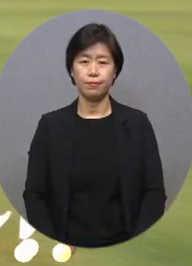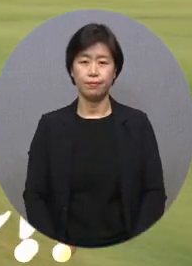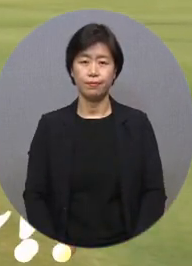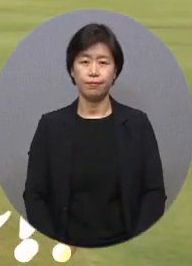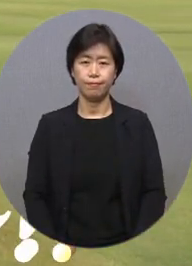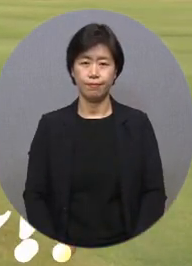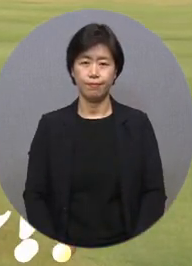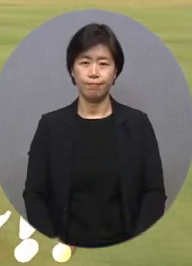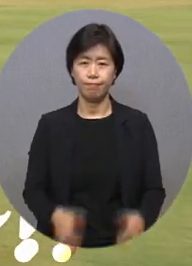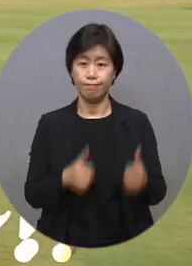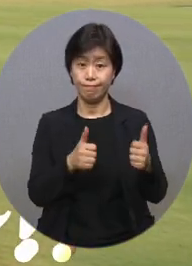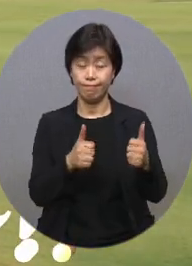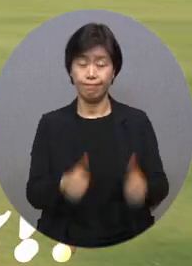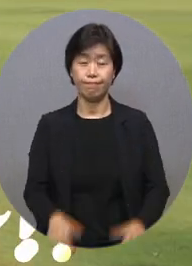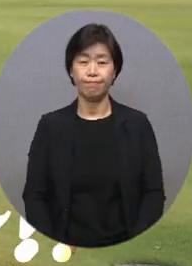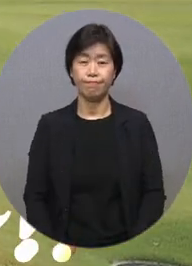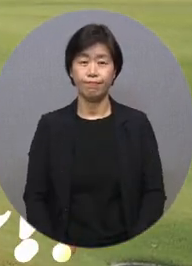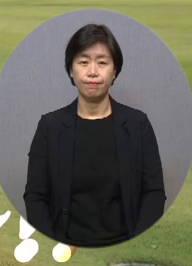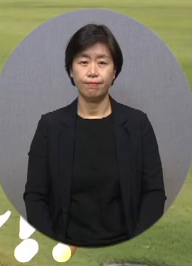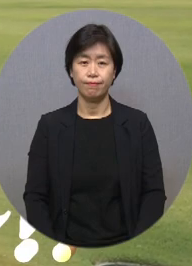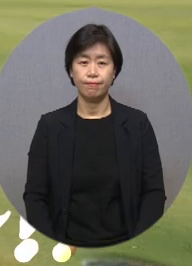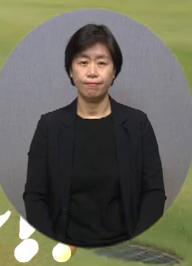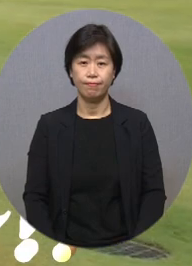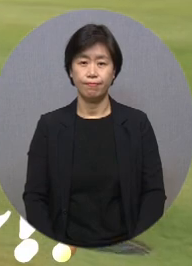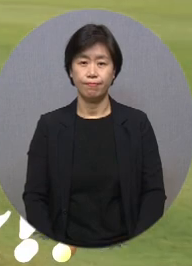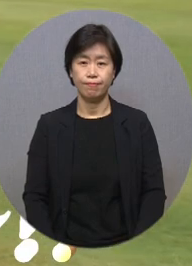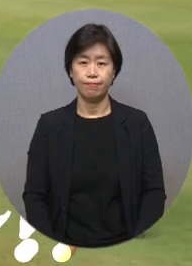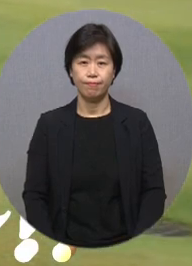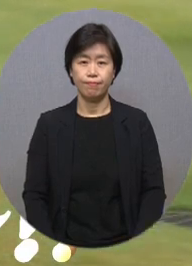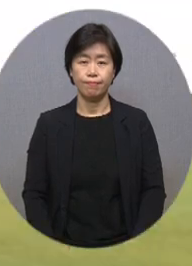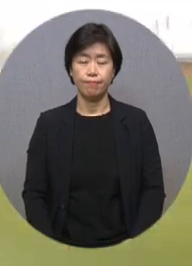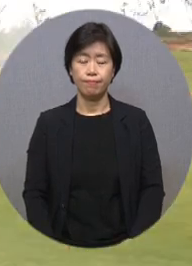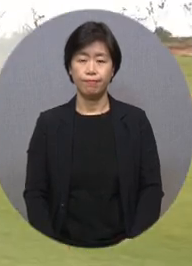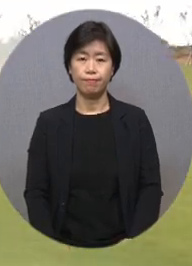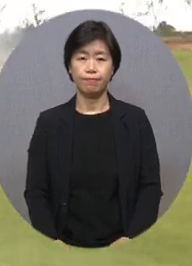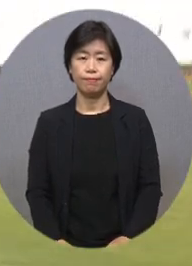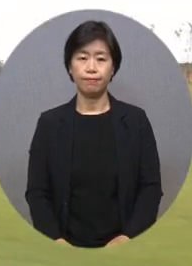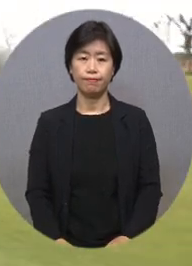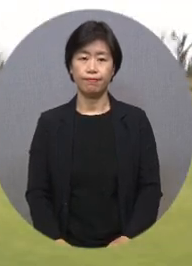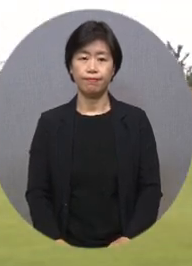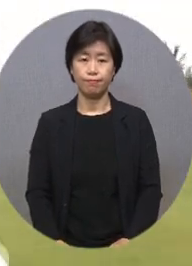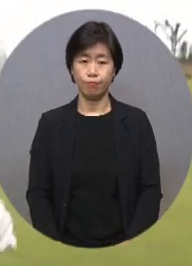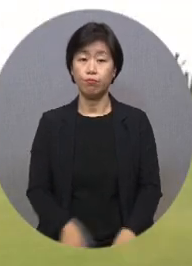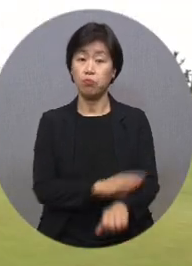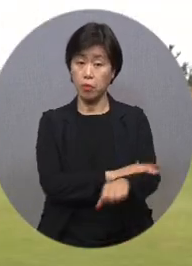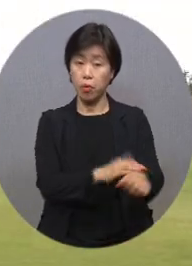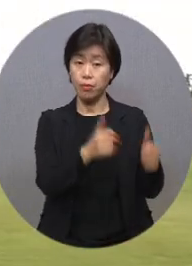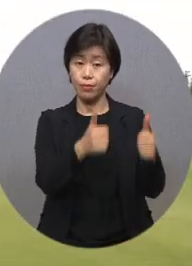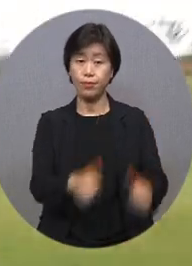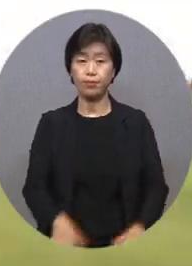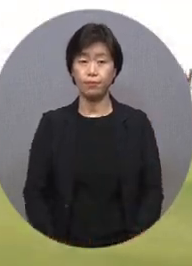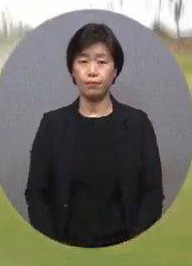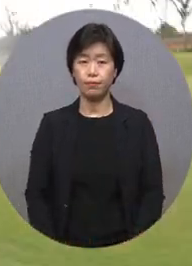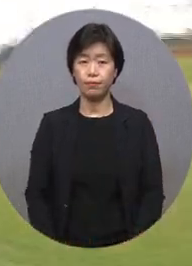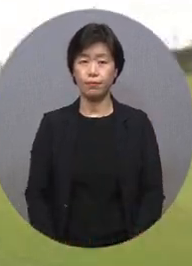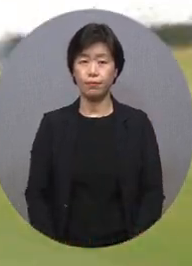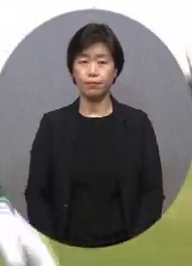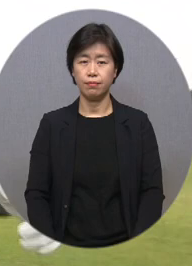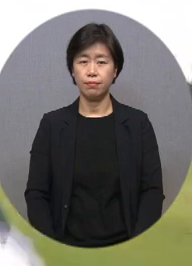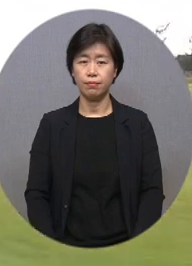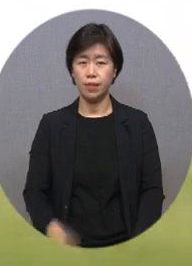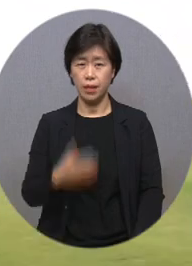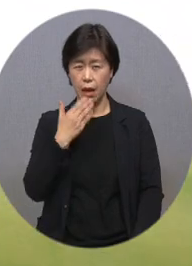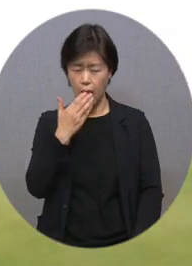나이스 온! 아니야 괜찮아 좋고 나이스! 굿샷! 나이스 온! 잘 쳤어! 잘 쳤다! 할 수 있어!